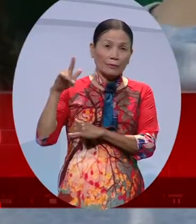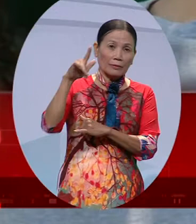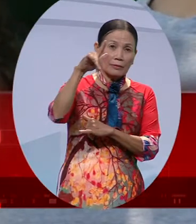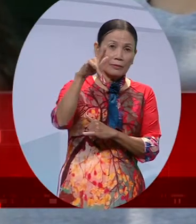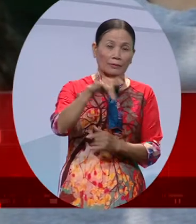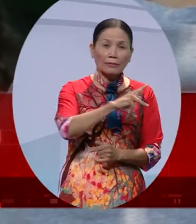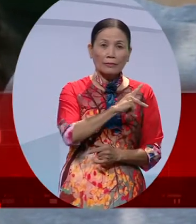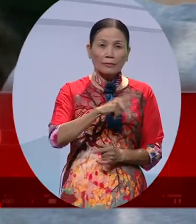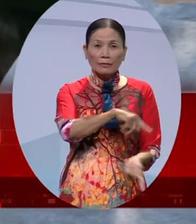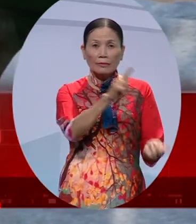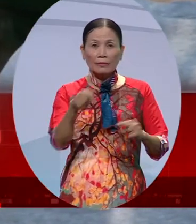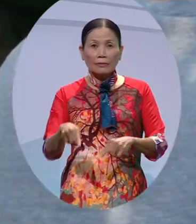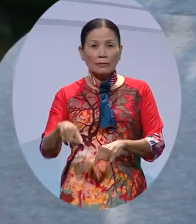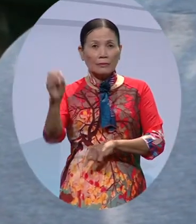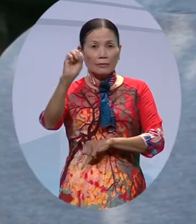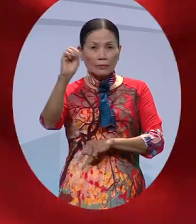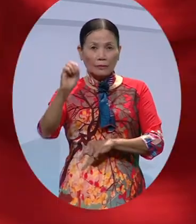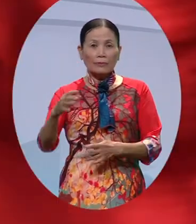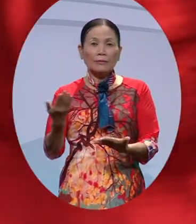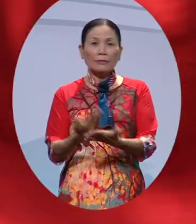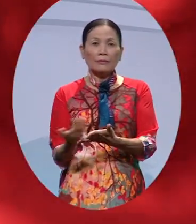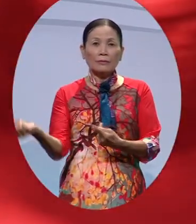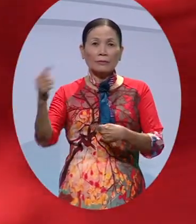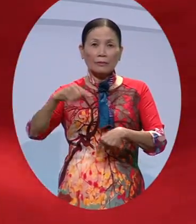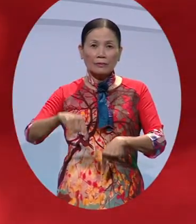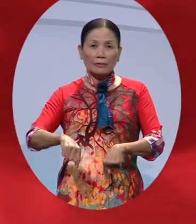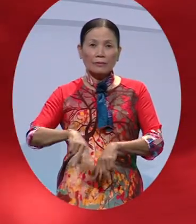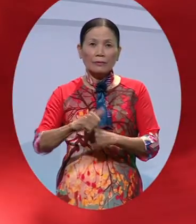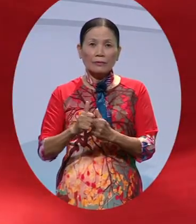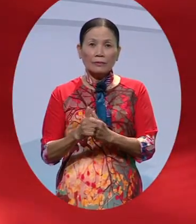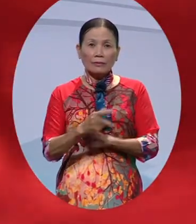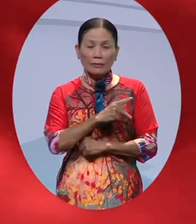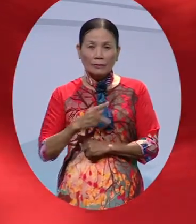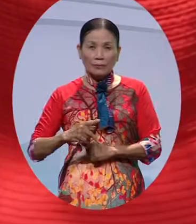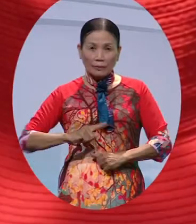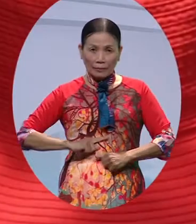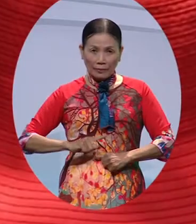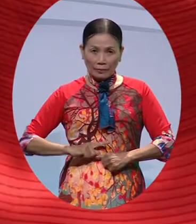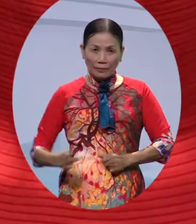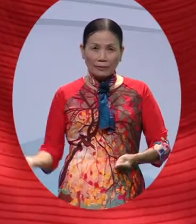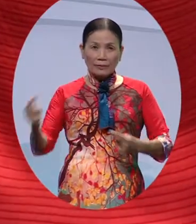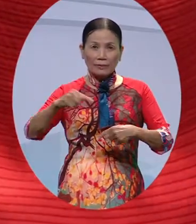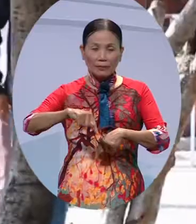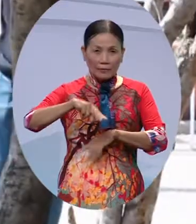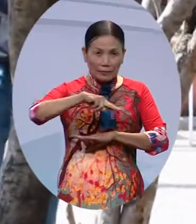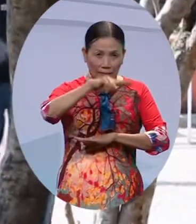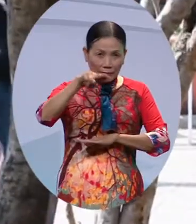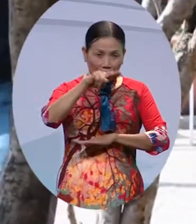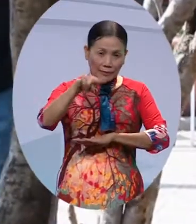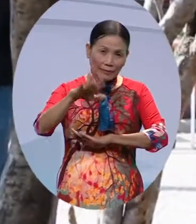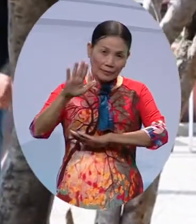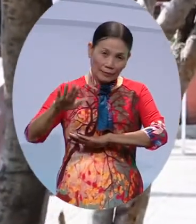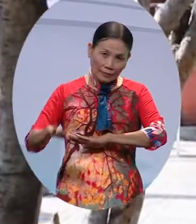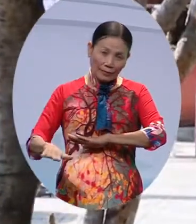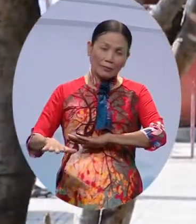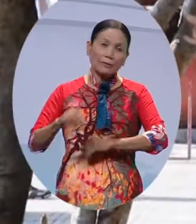Quốc, chứ không có khách mới bay đến Cam Ranh. Những ngày vừa qua, lượng khách du lịch Trung Quốc đến các điểm tham quan ở Nha Trang đã giảm so với trước